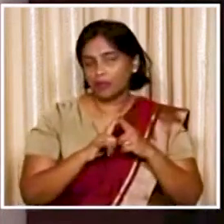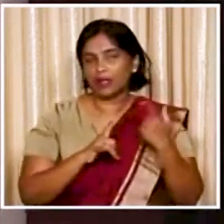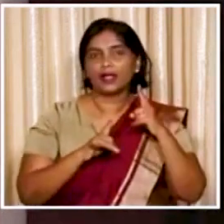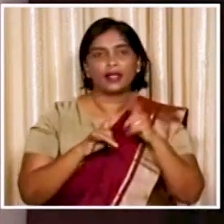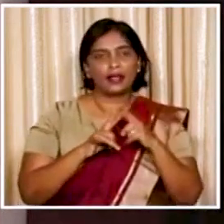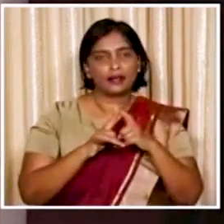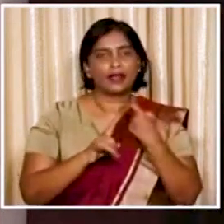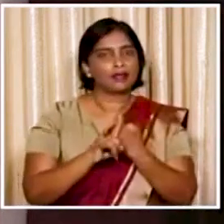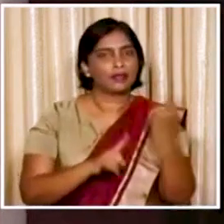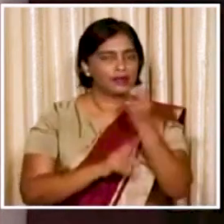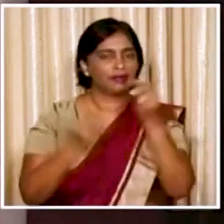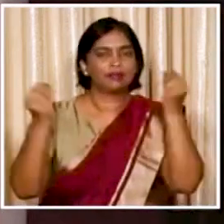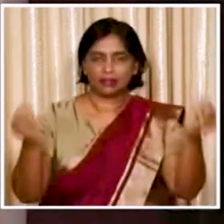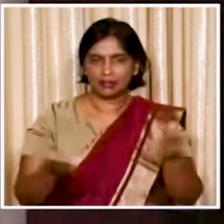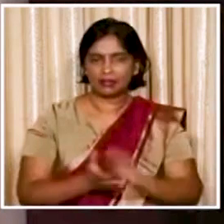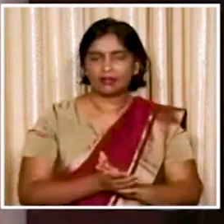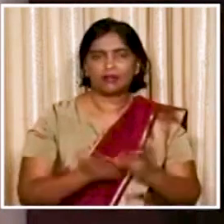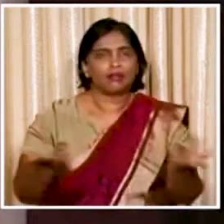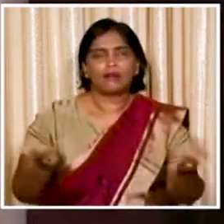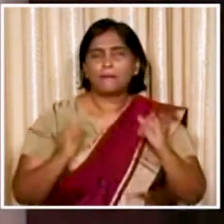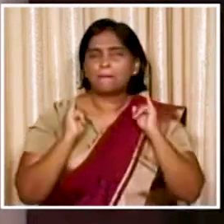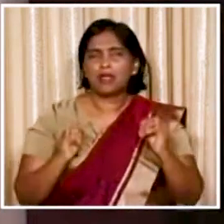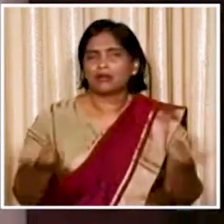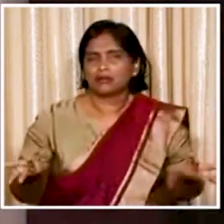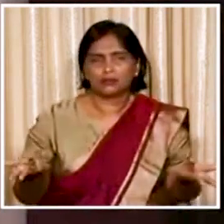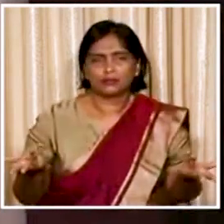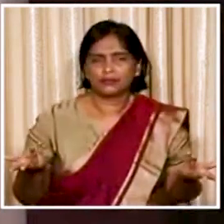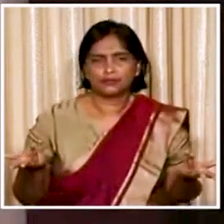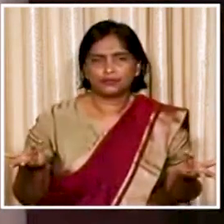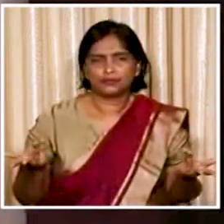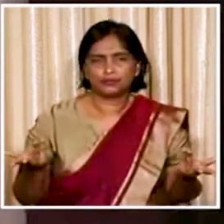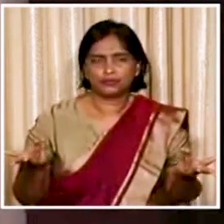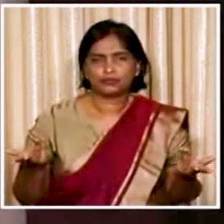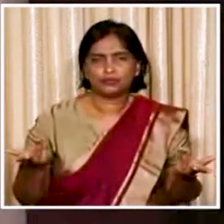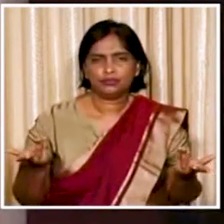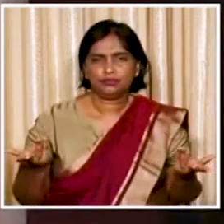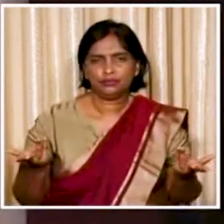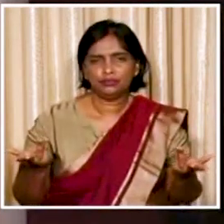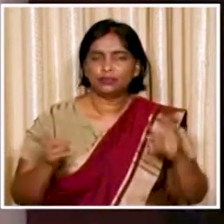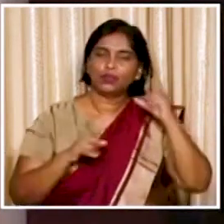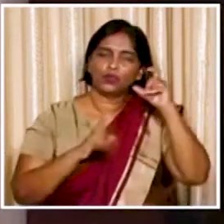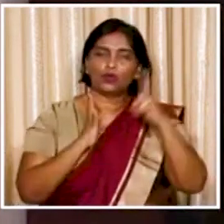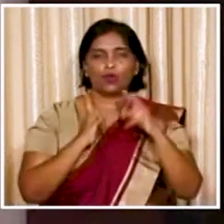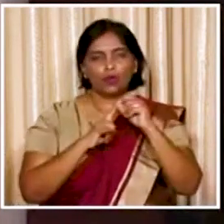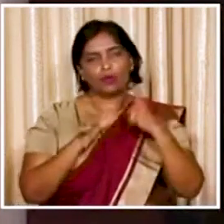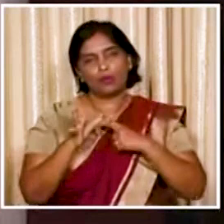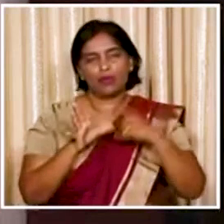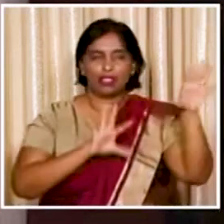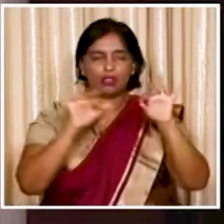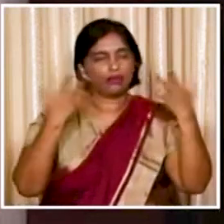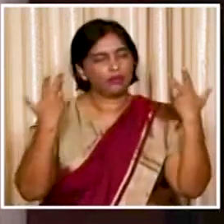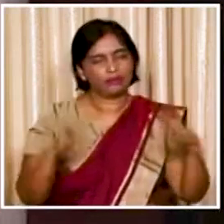එරන්ටයි කබිර්ටයි මොකද්ද ඒකේ වරද ඉතින් මම දැන් ඒ කෝපෙන් කෝපයක පත් කරලා